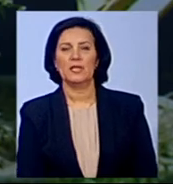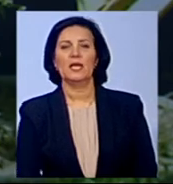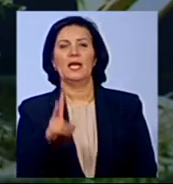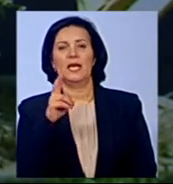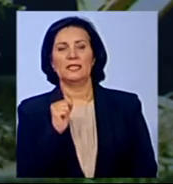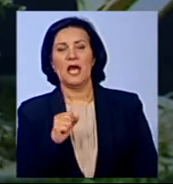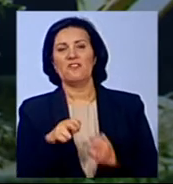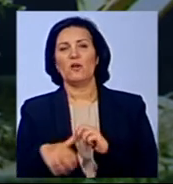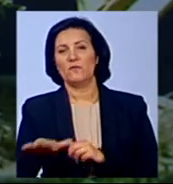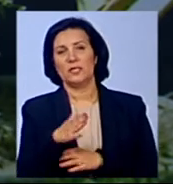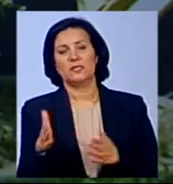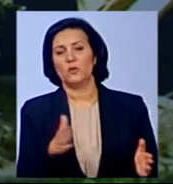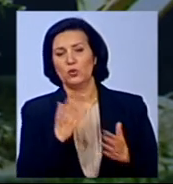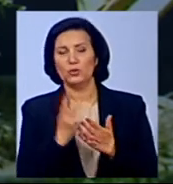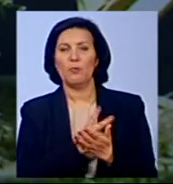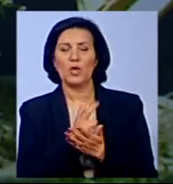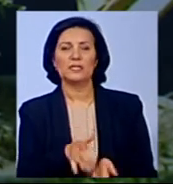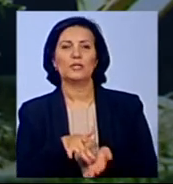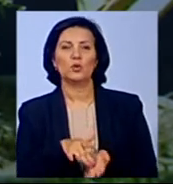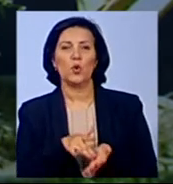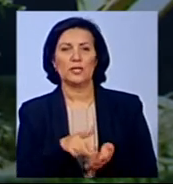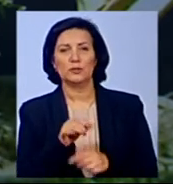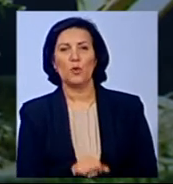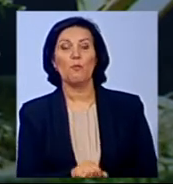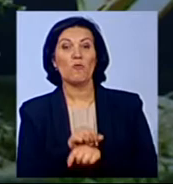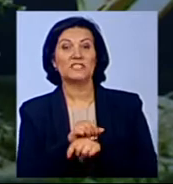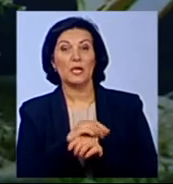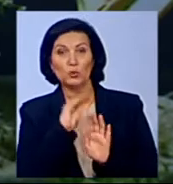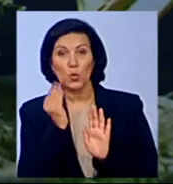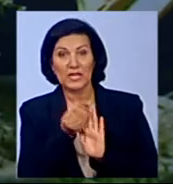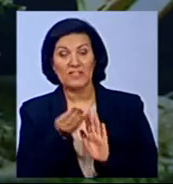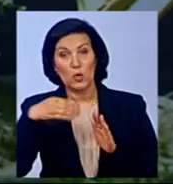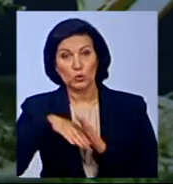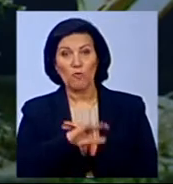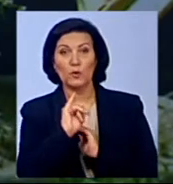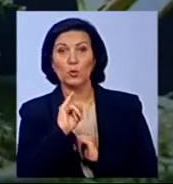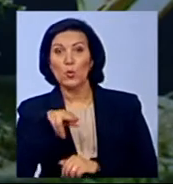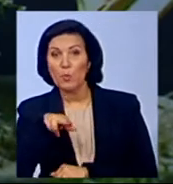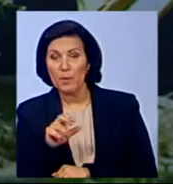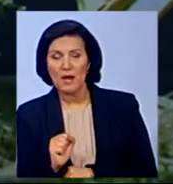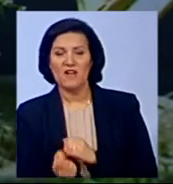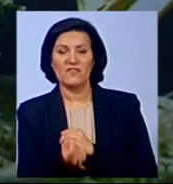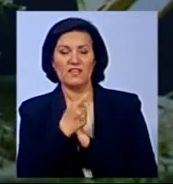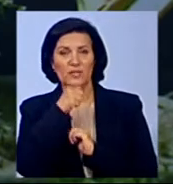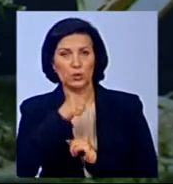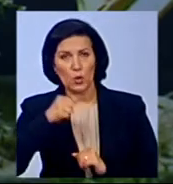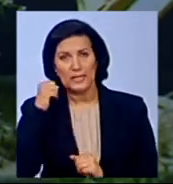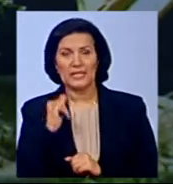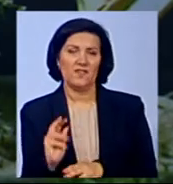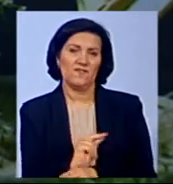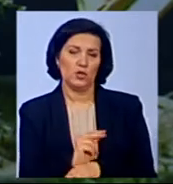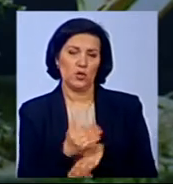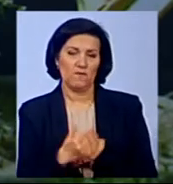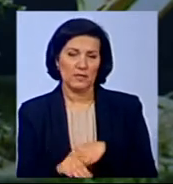На Івано-Франківщині готуються показати туристам повстанську Криївку. Сховок УПА в Рожнятівському районі виявили торік і